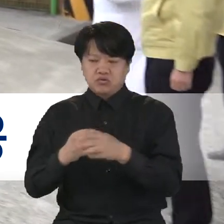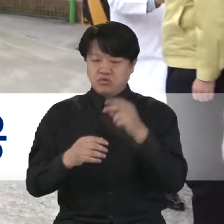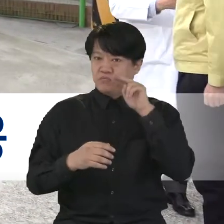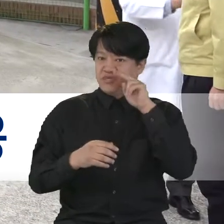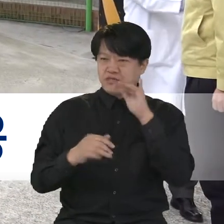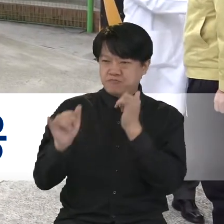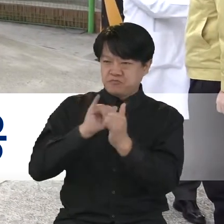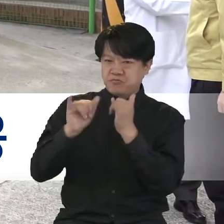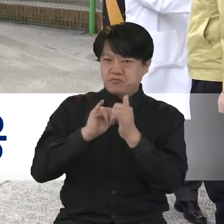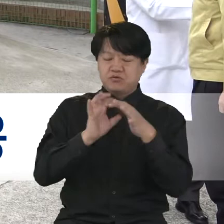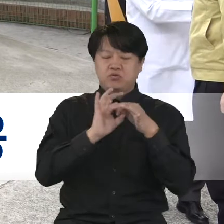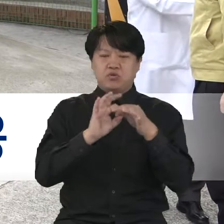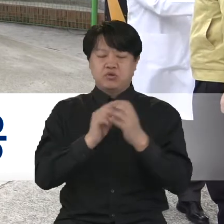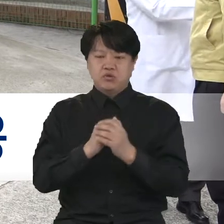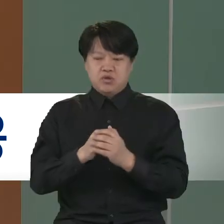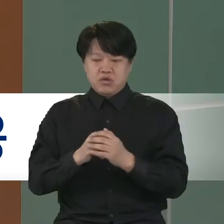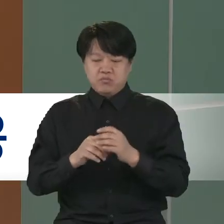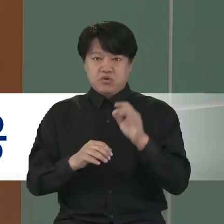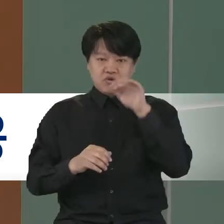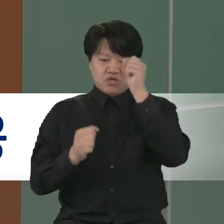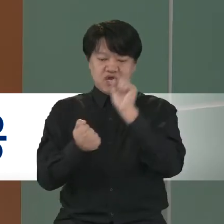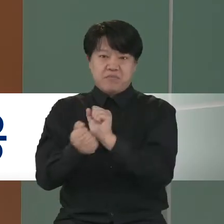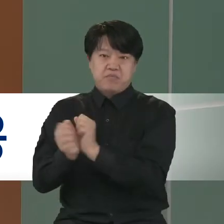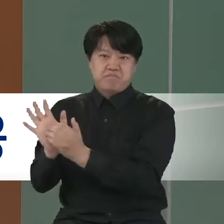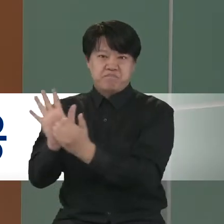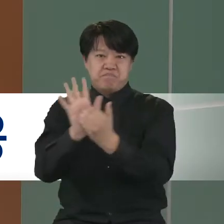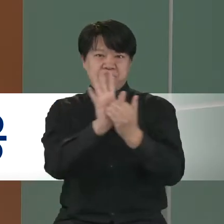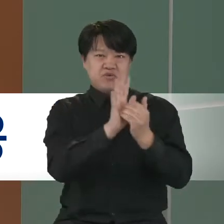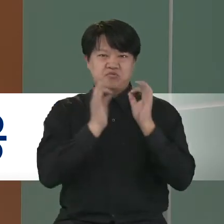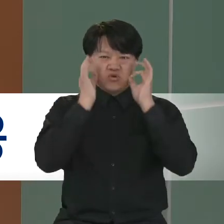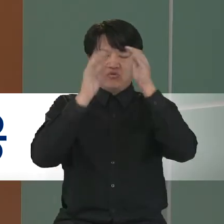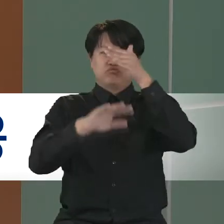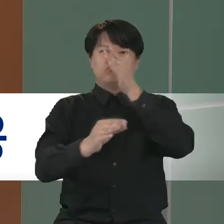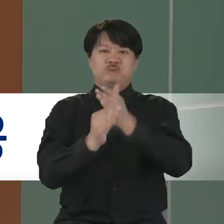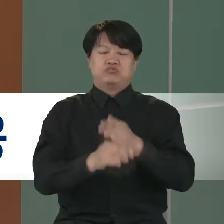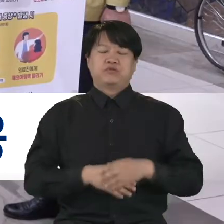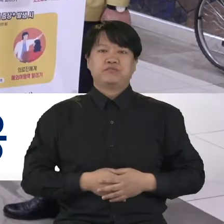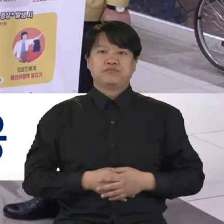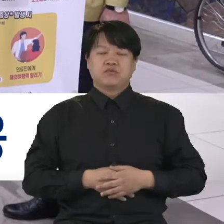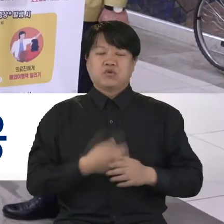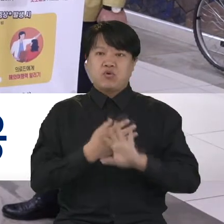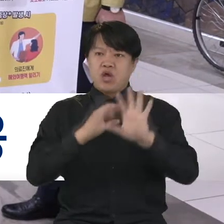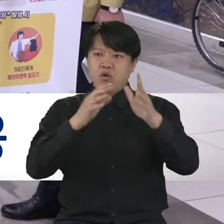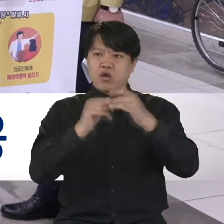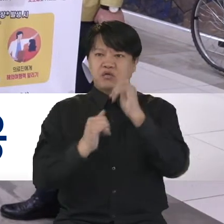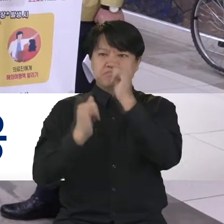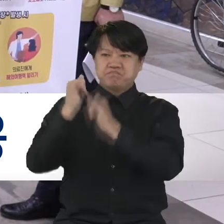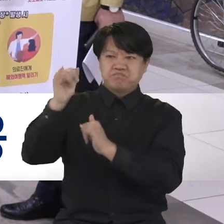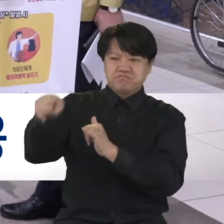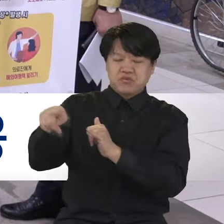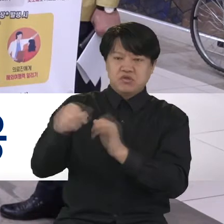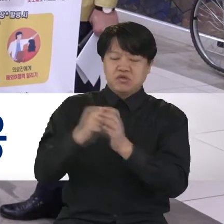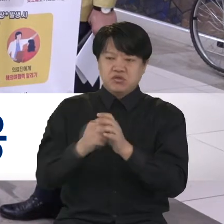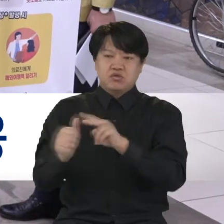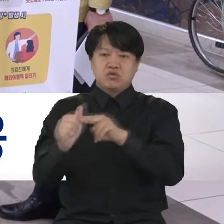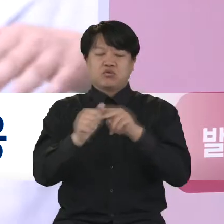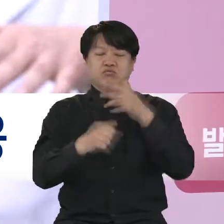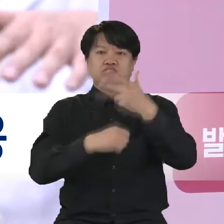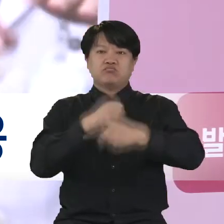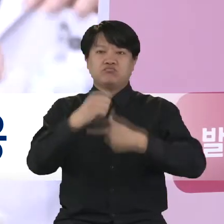의료기관 내 감염 예방 관리에 만전을 기하고 있습니다 또 해외여행 녘 정보제공 전용 프로그램과